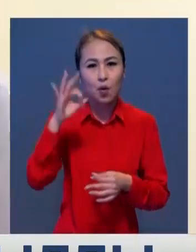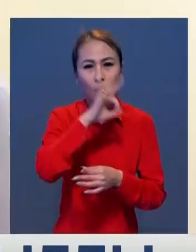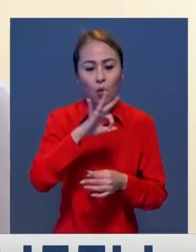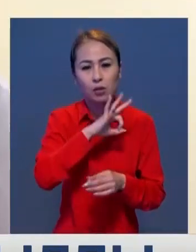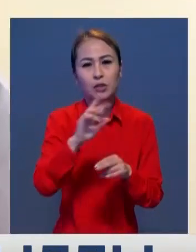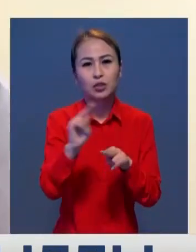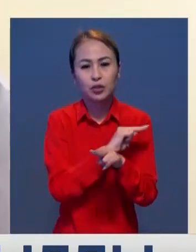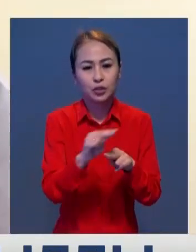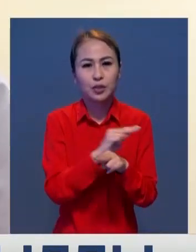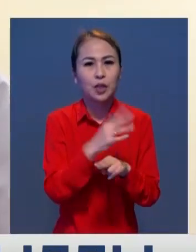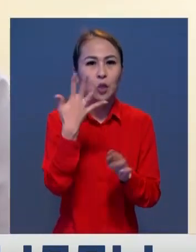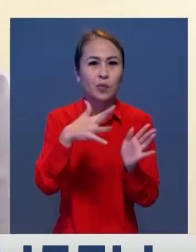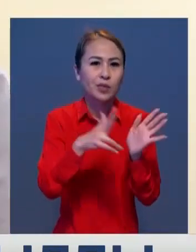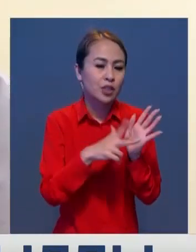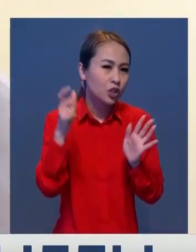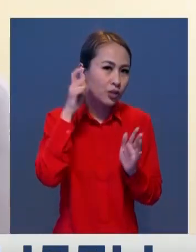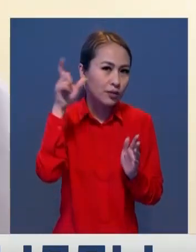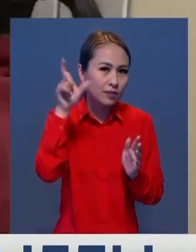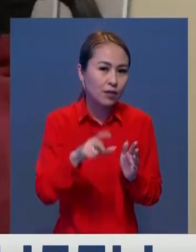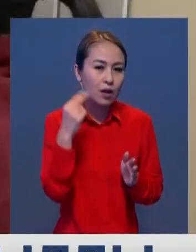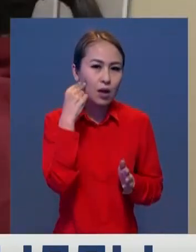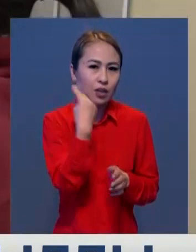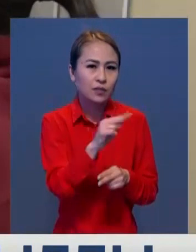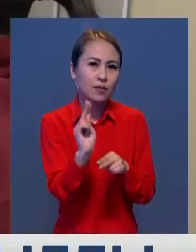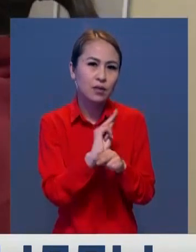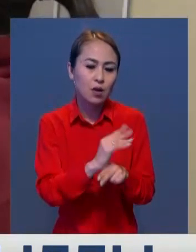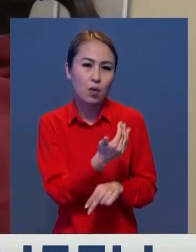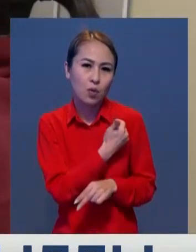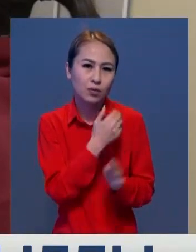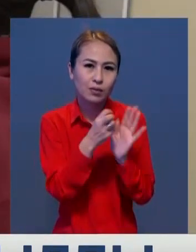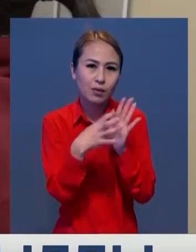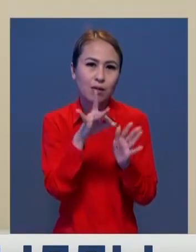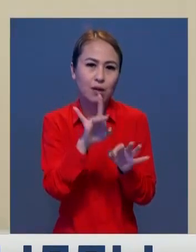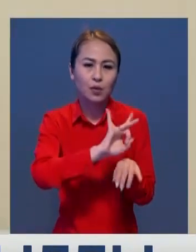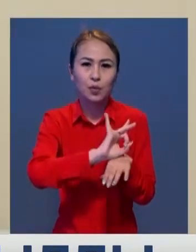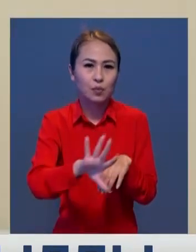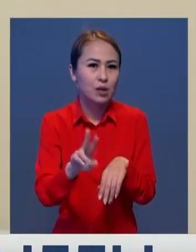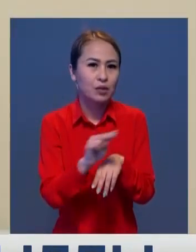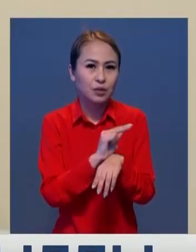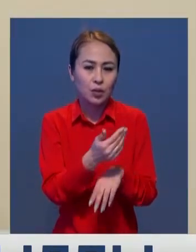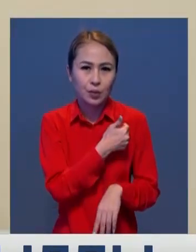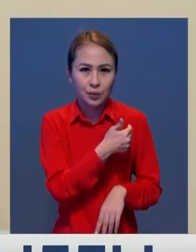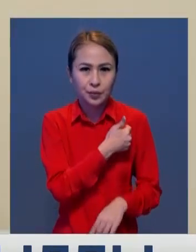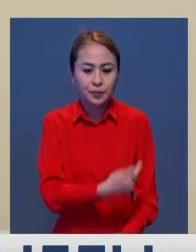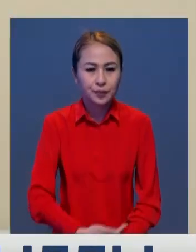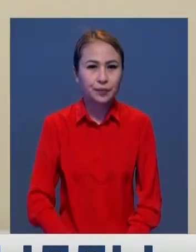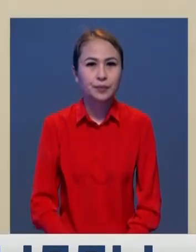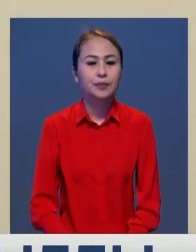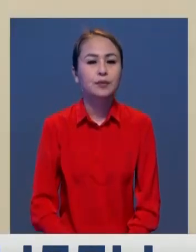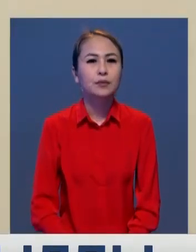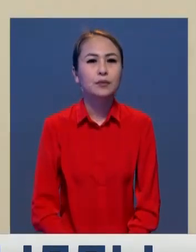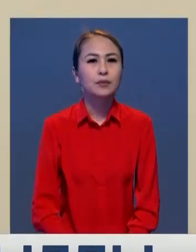58 жастағы азаматшаның ендігі мақсаты сапалы ем алып, қатерлі ісіктен арылу. Бізге бұл жерде бір нәтижен демделіп шоу